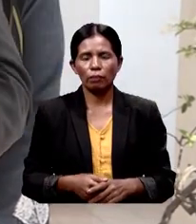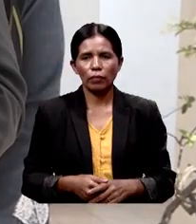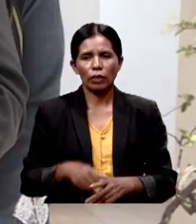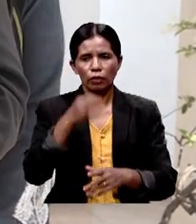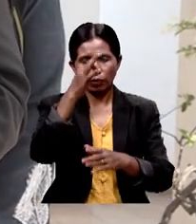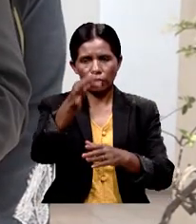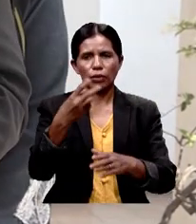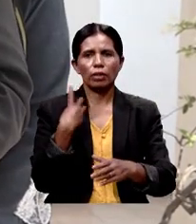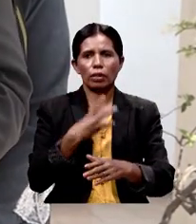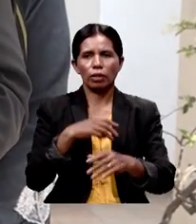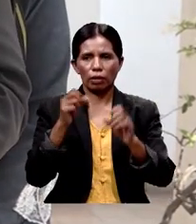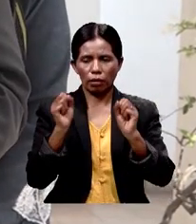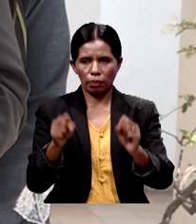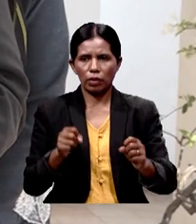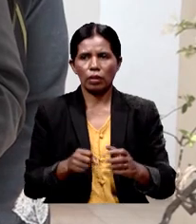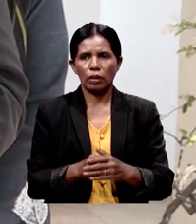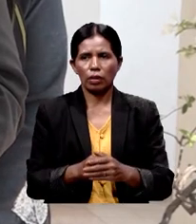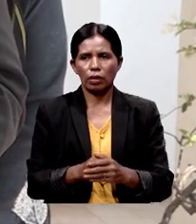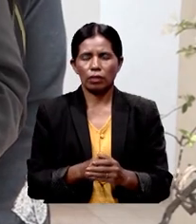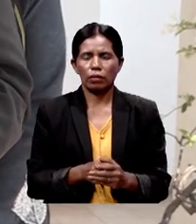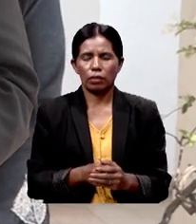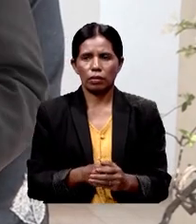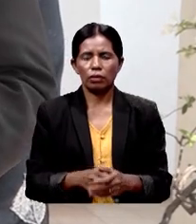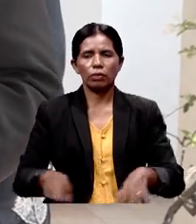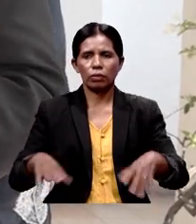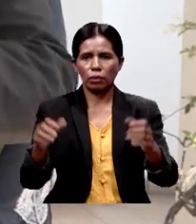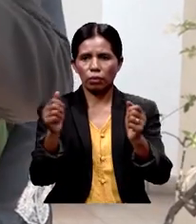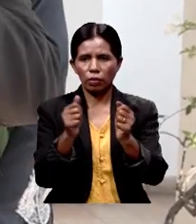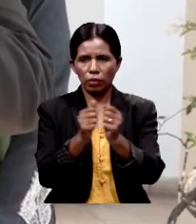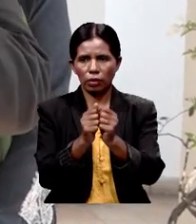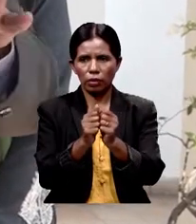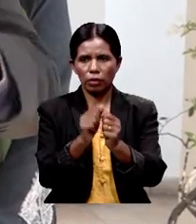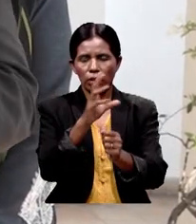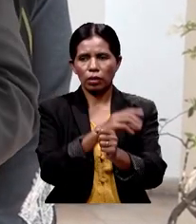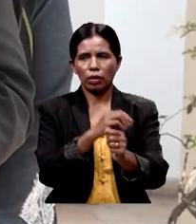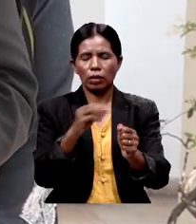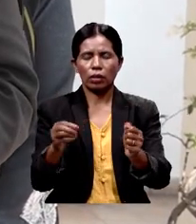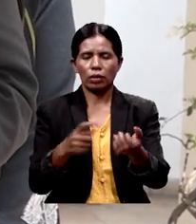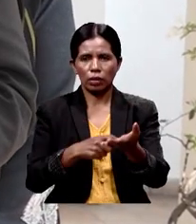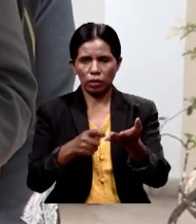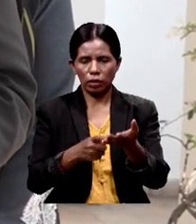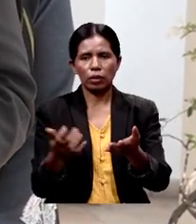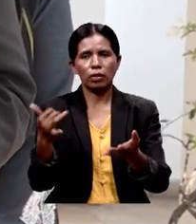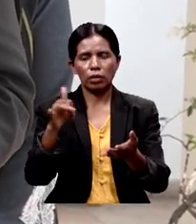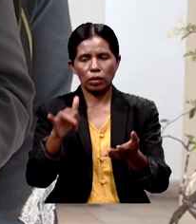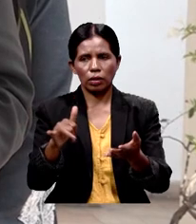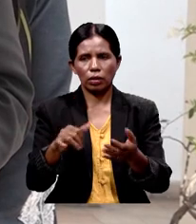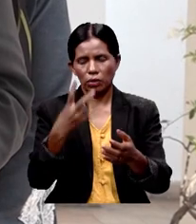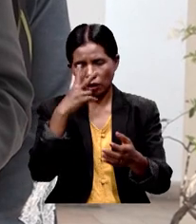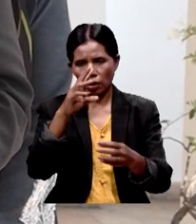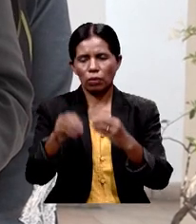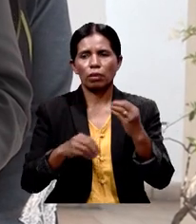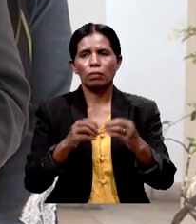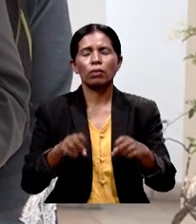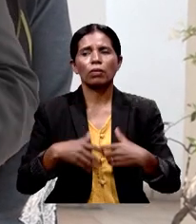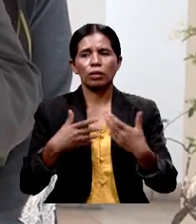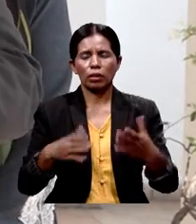nanti kita akan mengadakan perbincangan di peringkat teknisnya sekarang untuk melihat bagaim